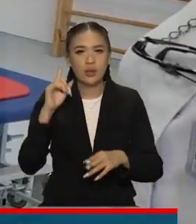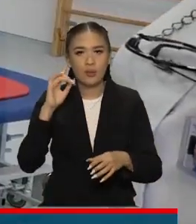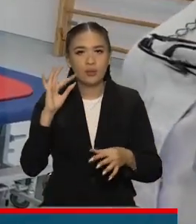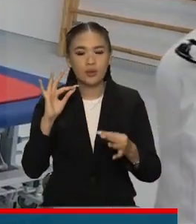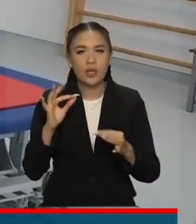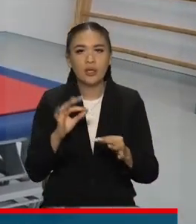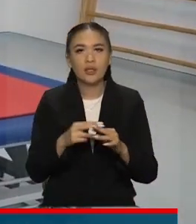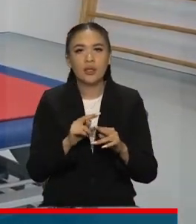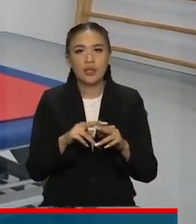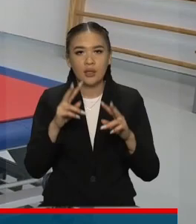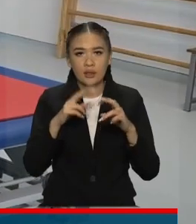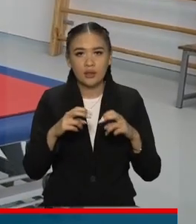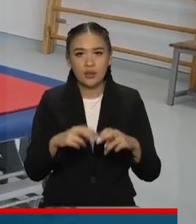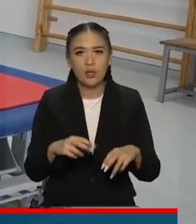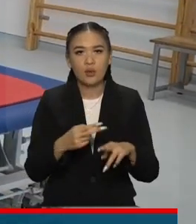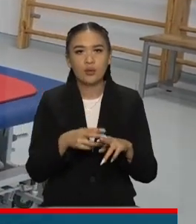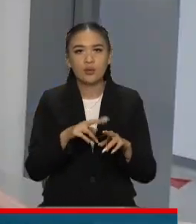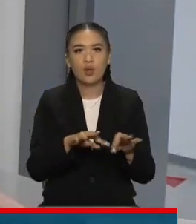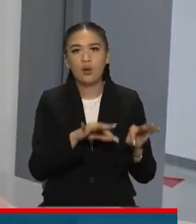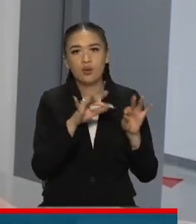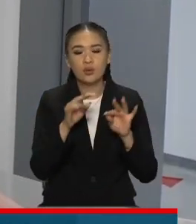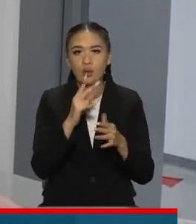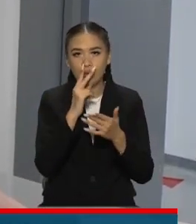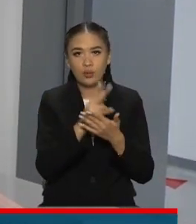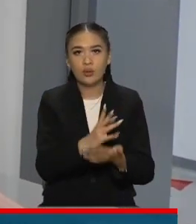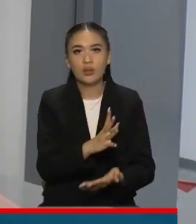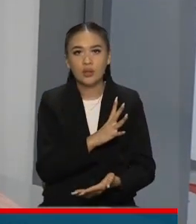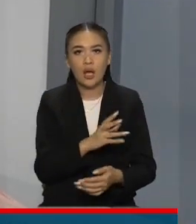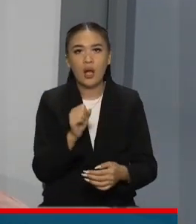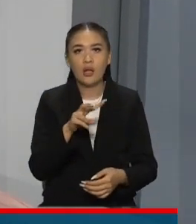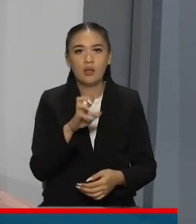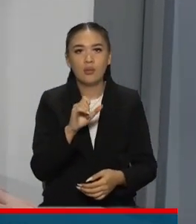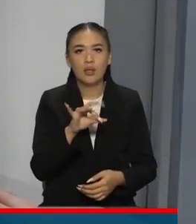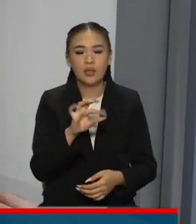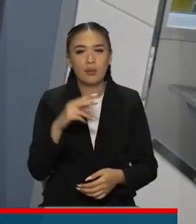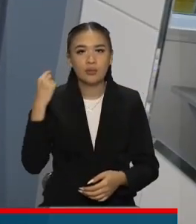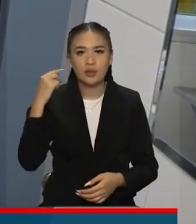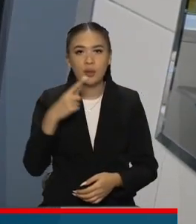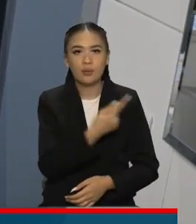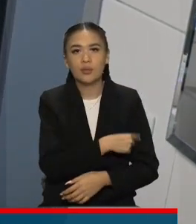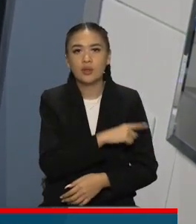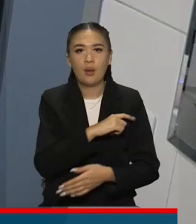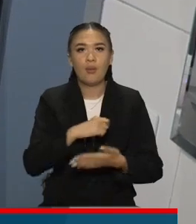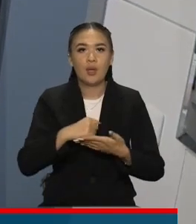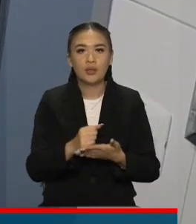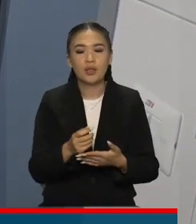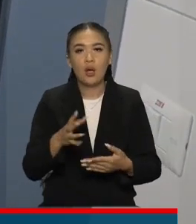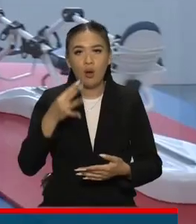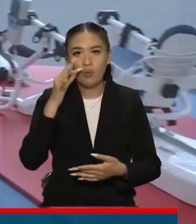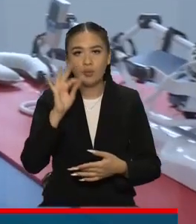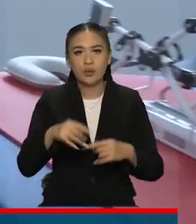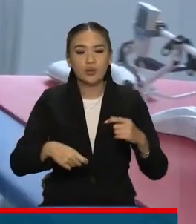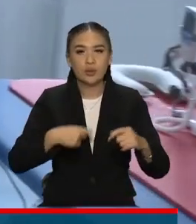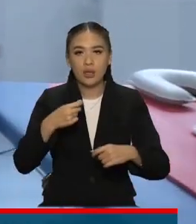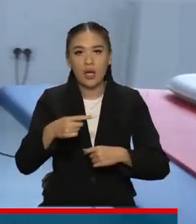және басқа да заманауи диагностикалық қондырғыларды көрді. Албания президенті медициналық байланыстарды бекітіп, тәжірибе алмасуға бейіл